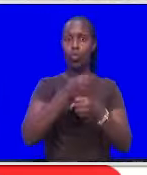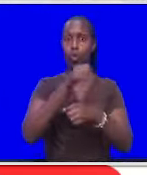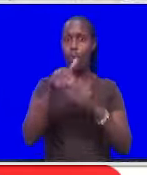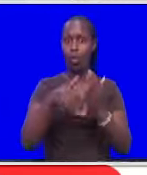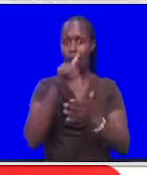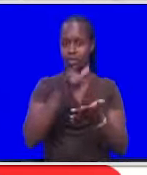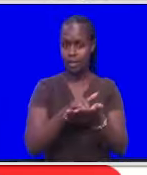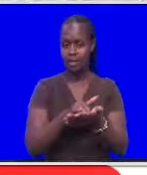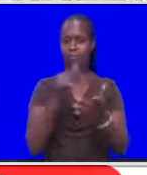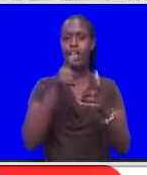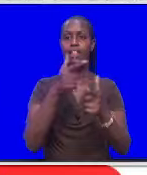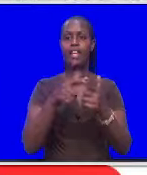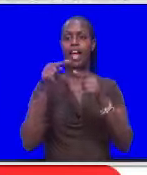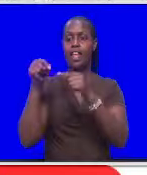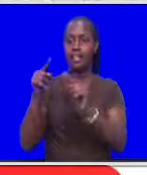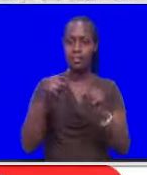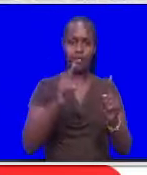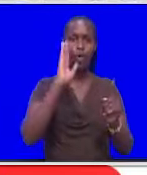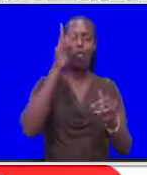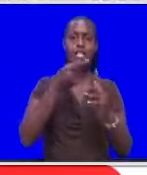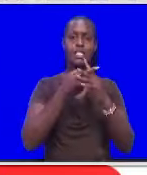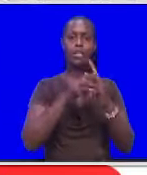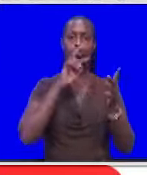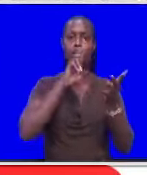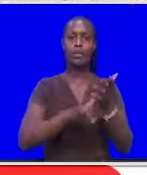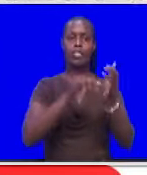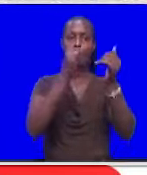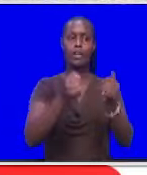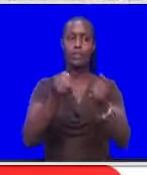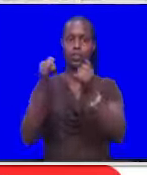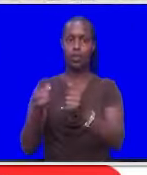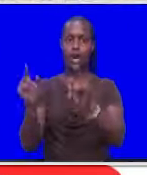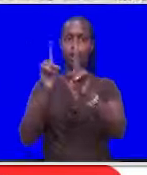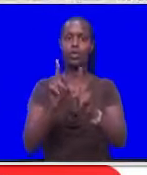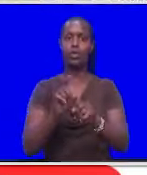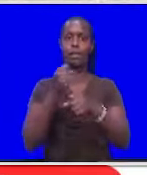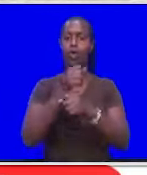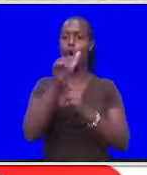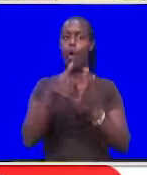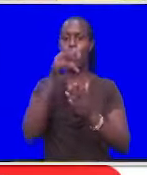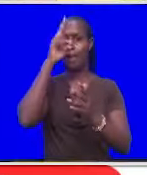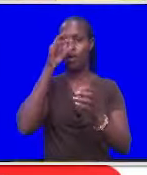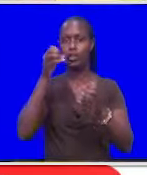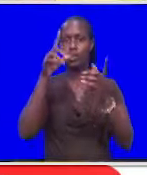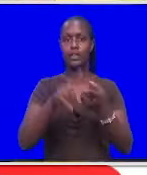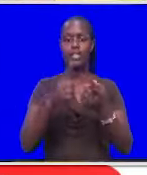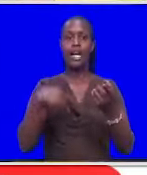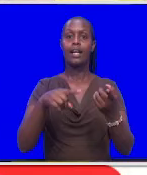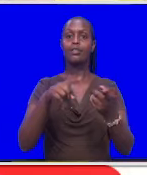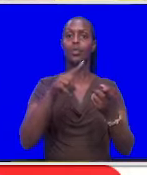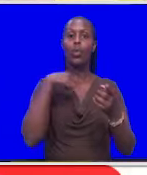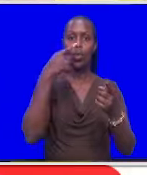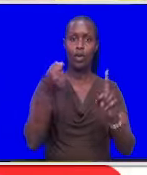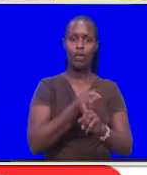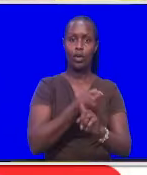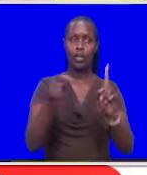polisi hao, wataanzisha mashtaka ya kibinafsi na kuwawajibisha maafisa wote wa polisi walaghai na wakatili. We are giving you 14